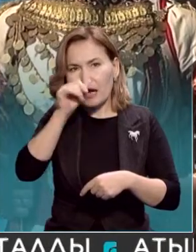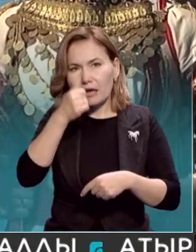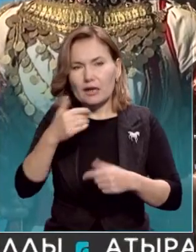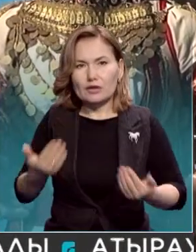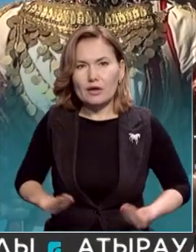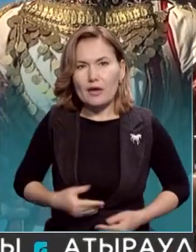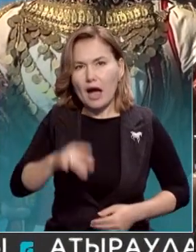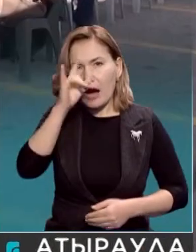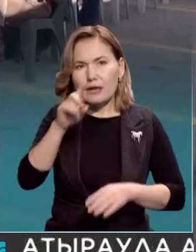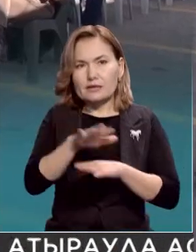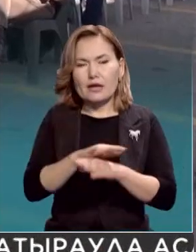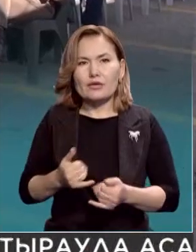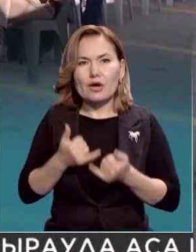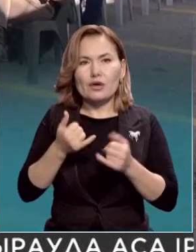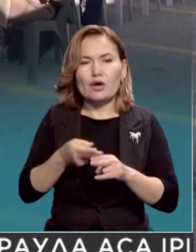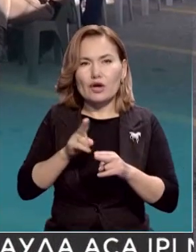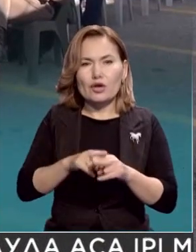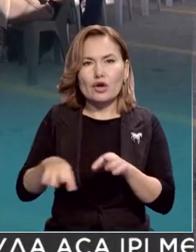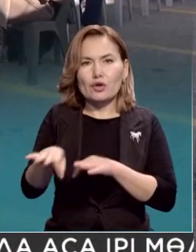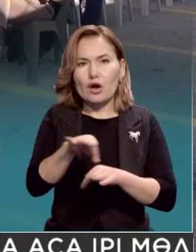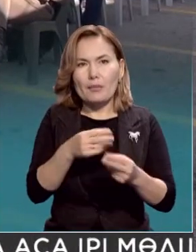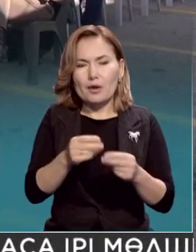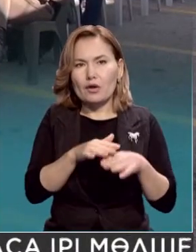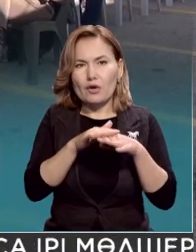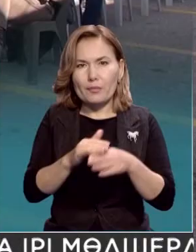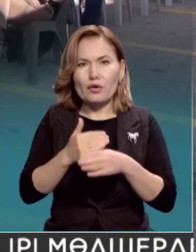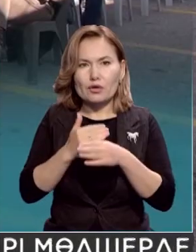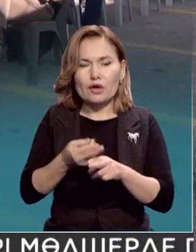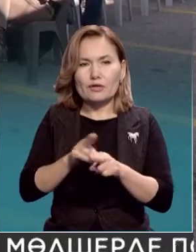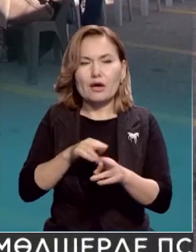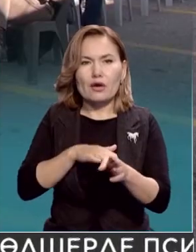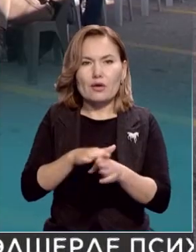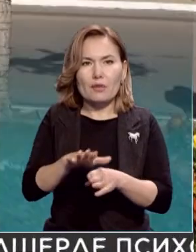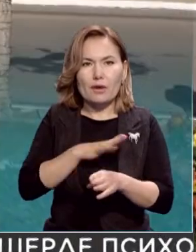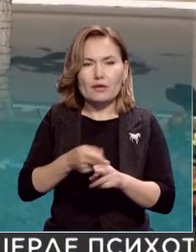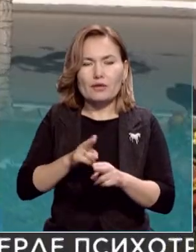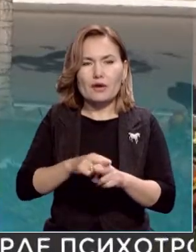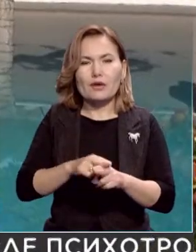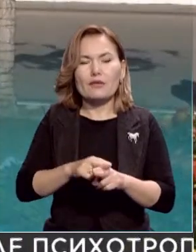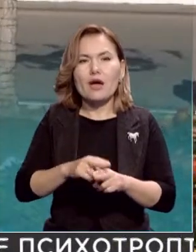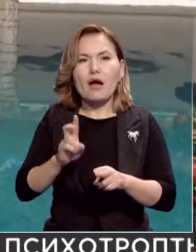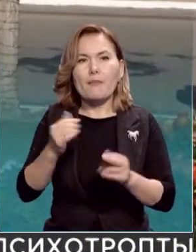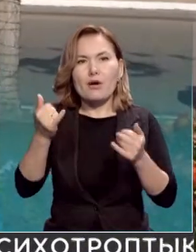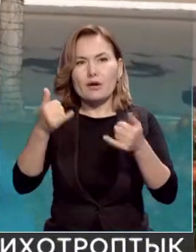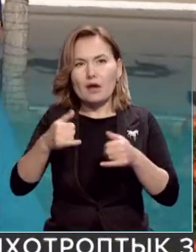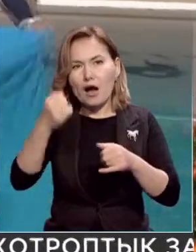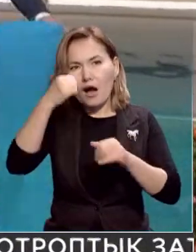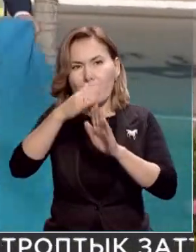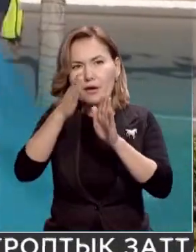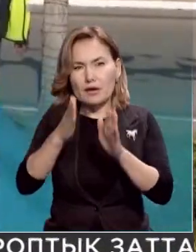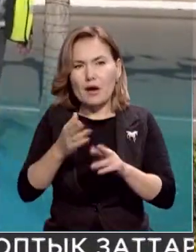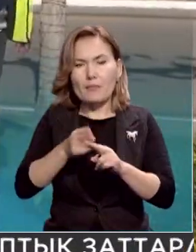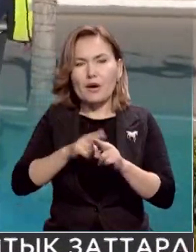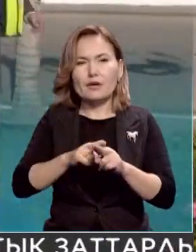еліне, халқына тағзым ретінде осы жобаға қаржылай демеушілік көрсетіп, жүзеге асырған. Қоладан құйылған ескерткішке